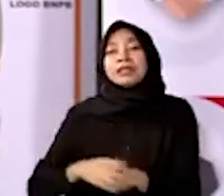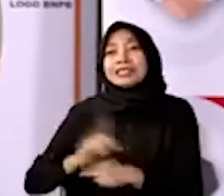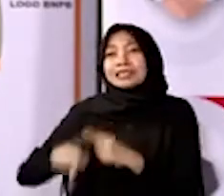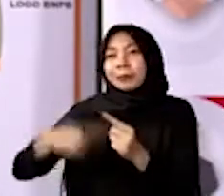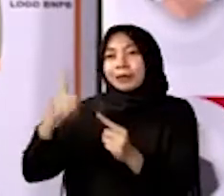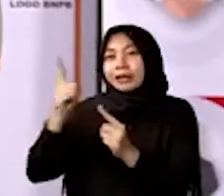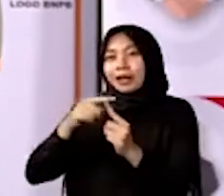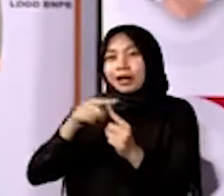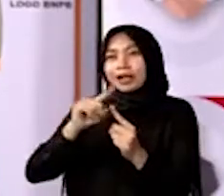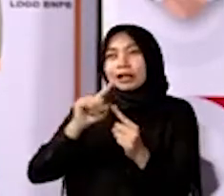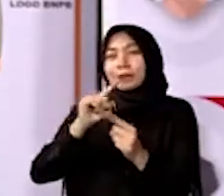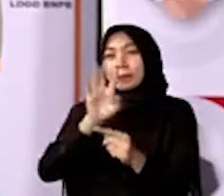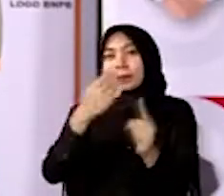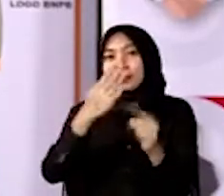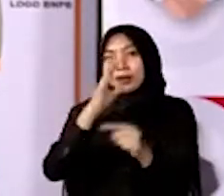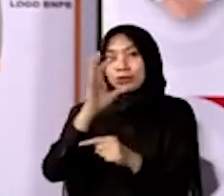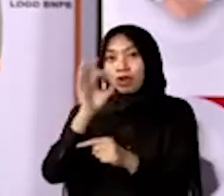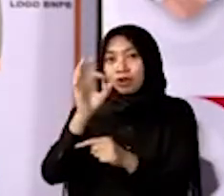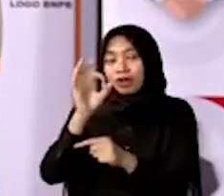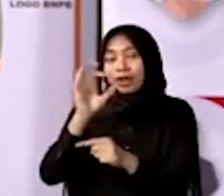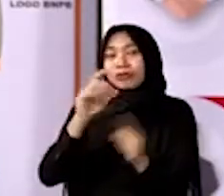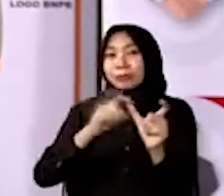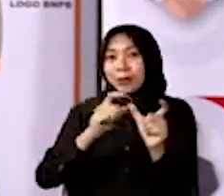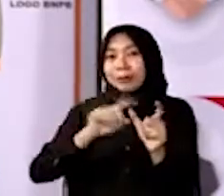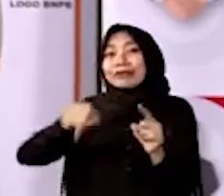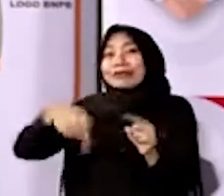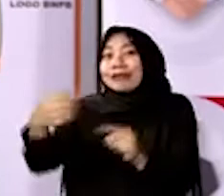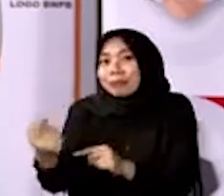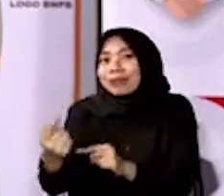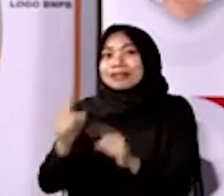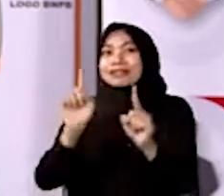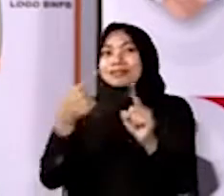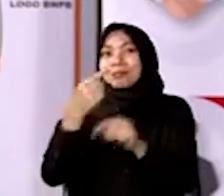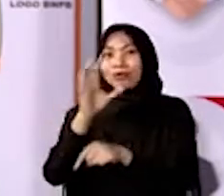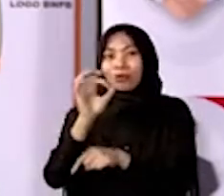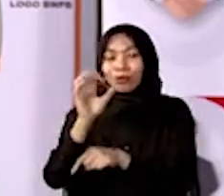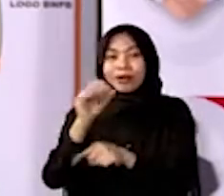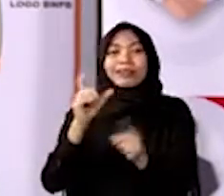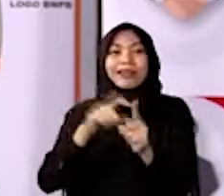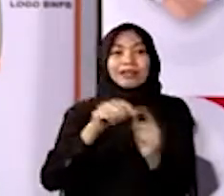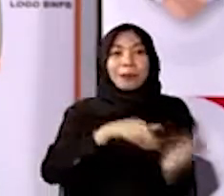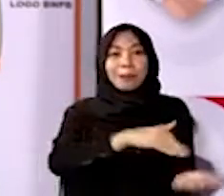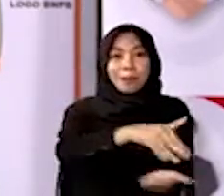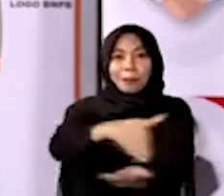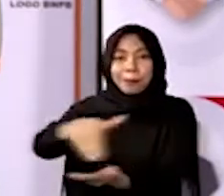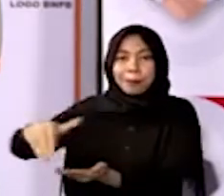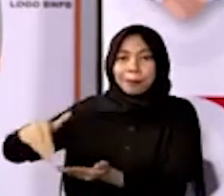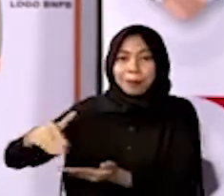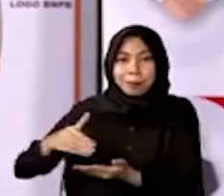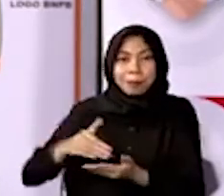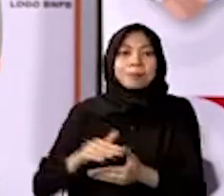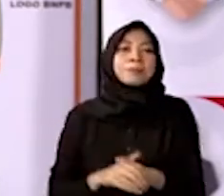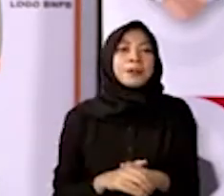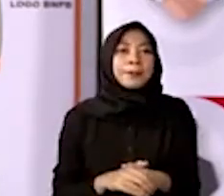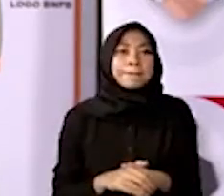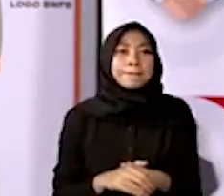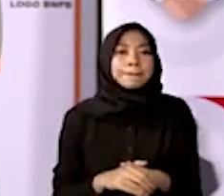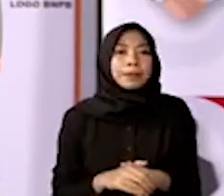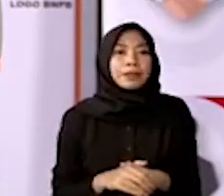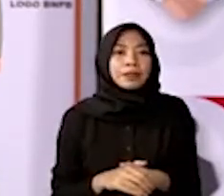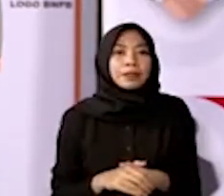11 14 September sampai dengan 11 oktober eh kami mencatat di sini ada penindakan